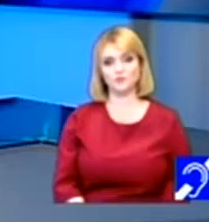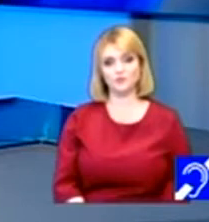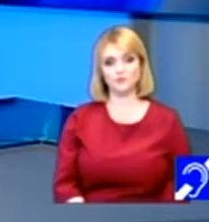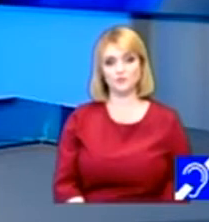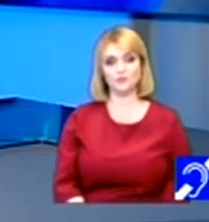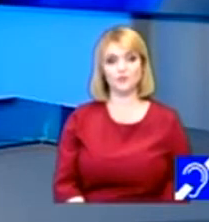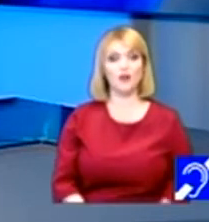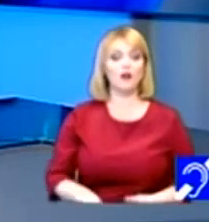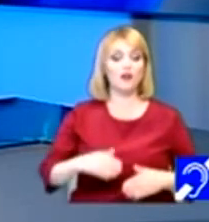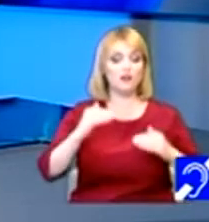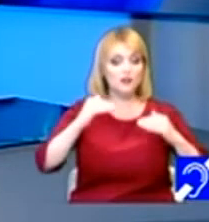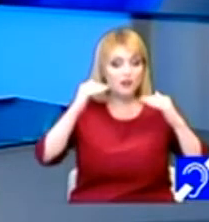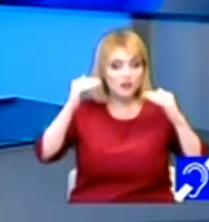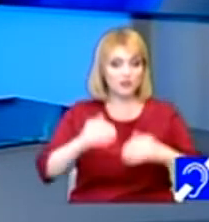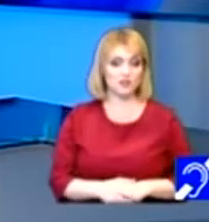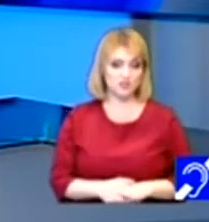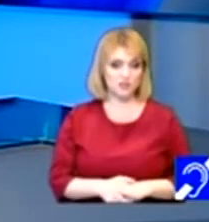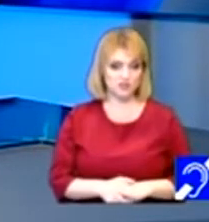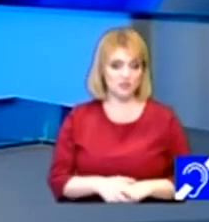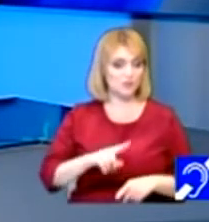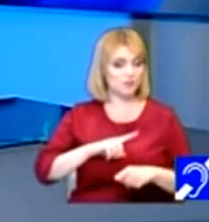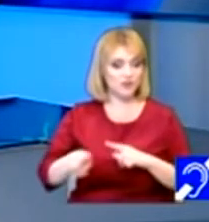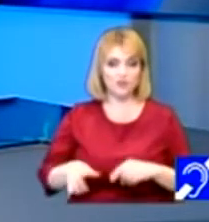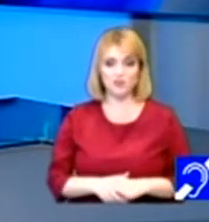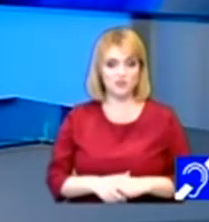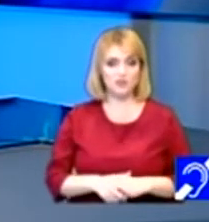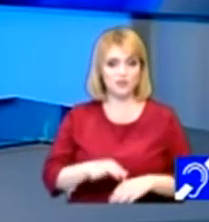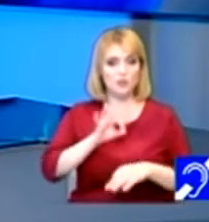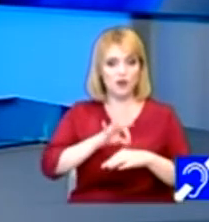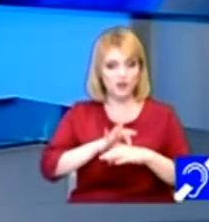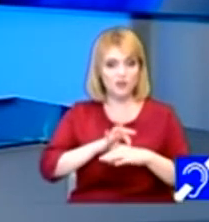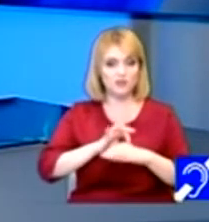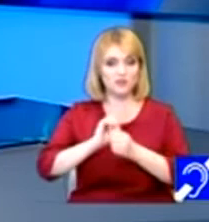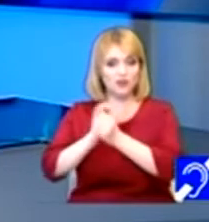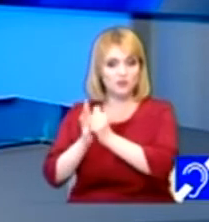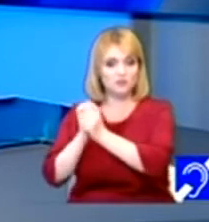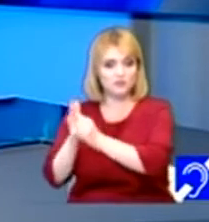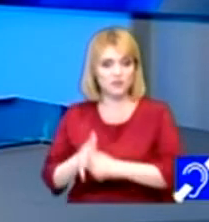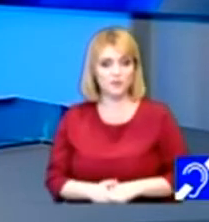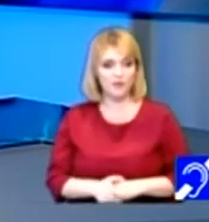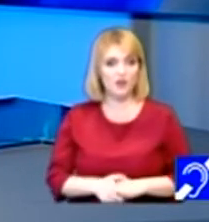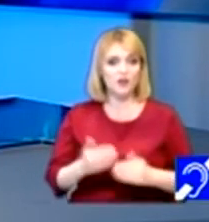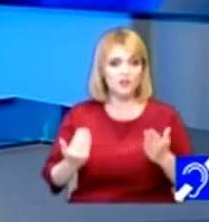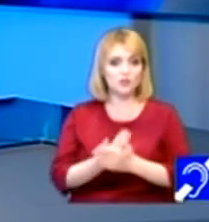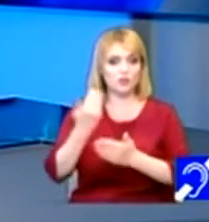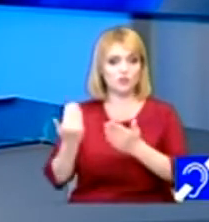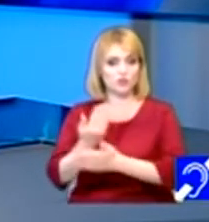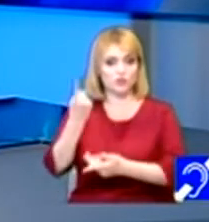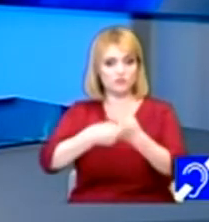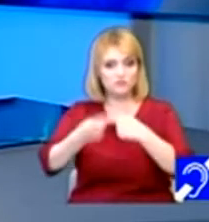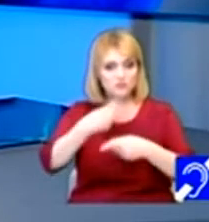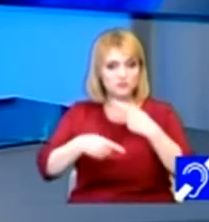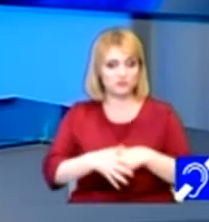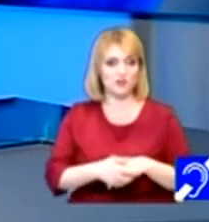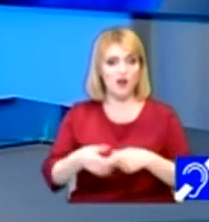Crește rapid numărul de cazuri COVID în multe zone ale lumii. În Marea Britanie, o treime din pacienții noi sunt sub 30 de ani. Autoritățile